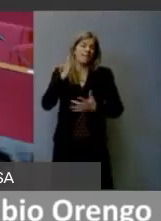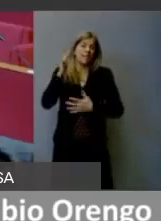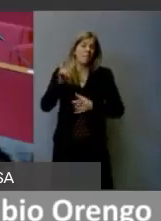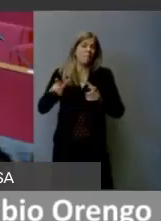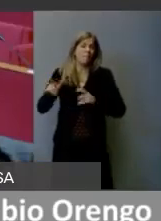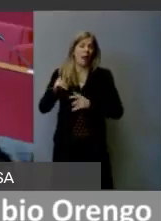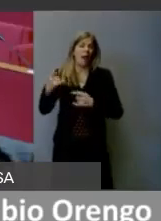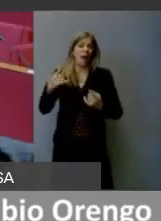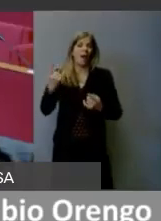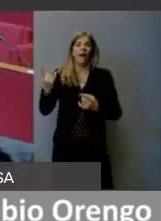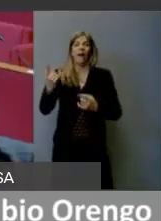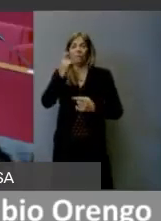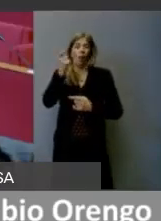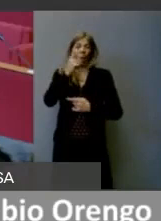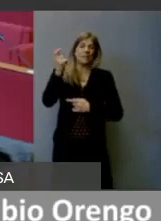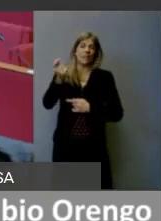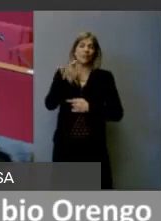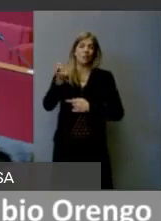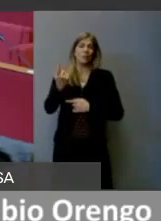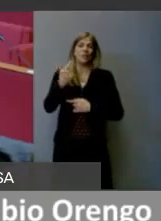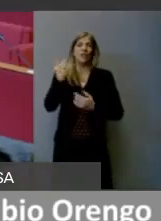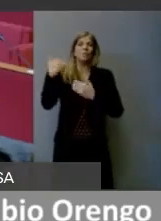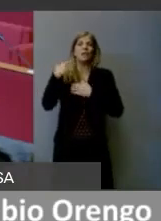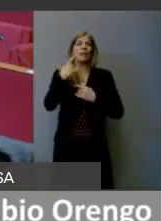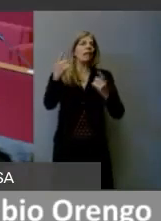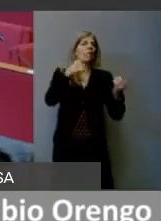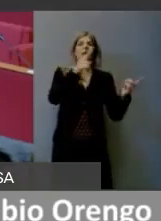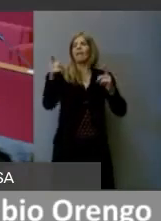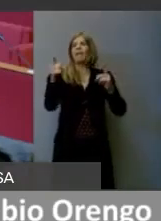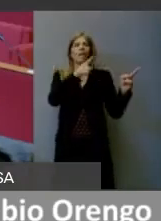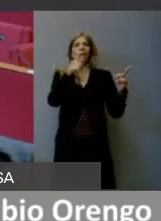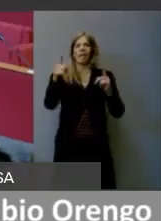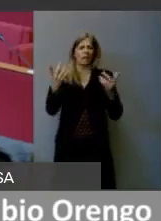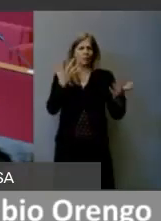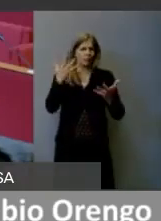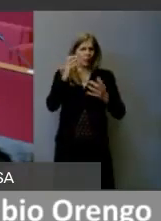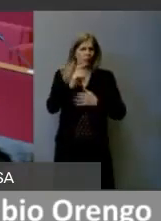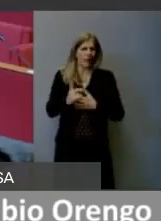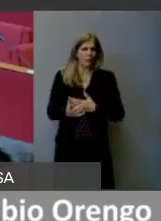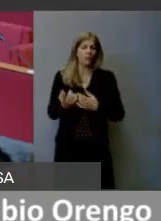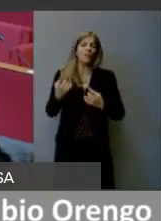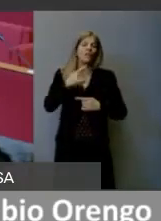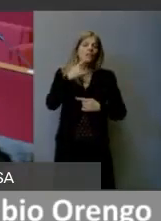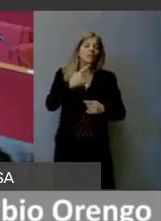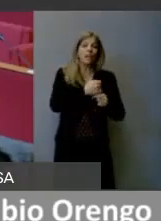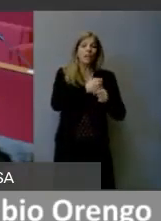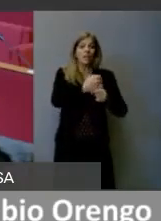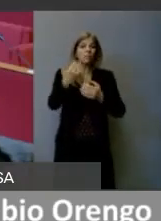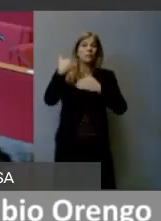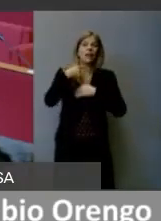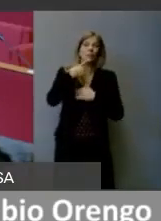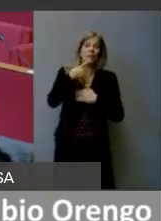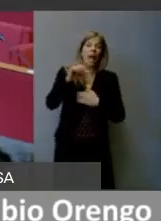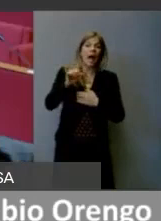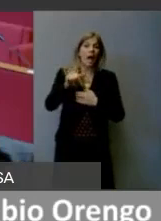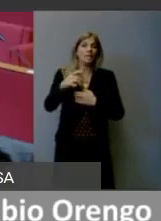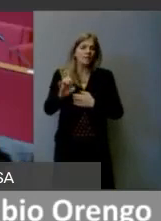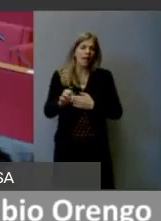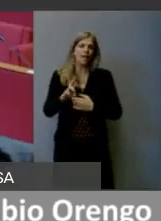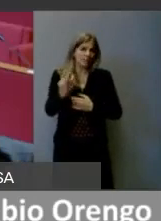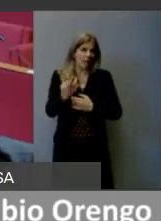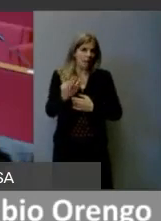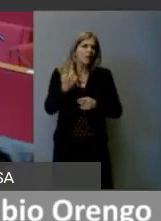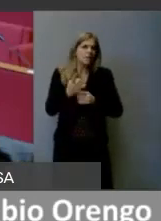responsabilità. Se invece la responsabilità è del comune e di Aster, che deve iniziare il lavoro, bisogna che invece lo iniziamo. L'importante è il